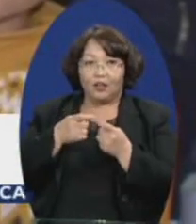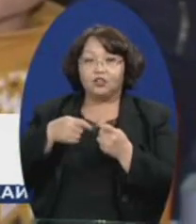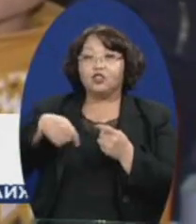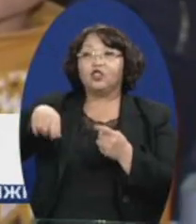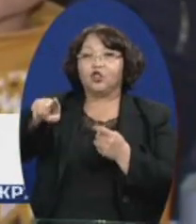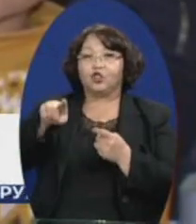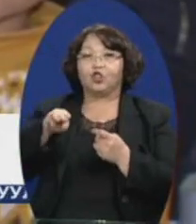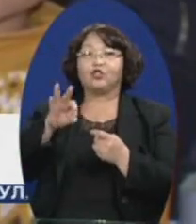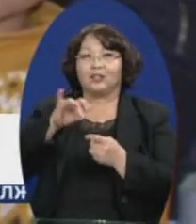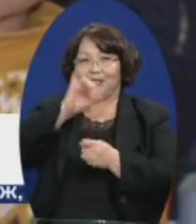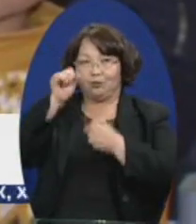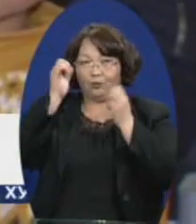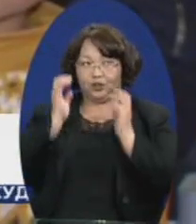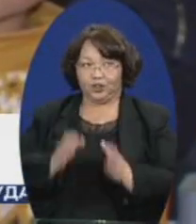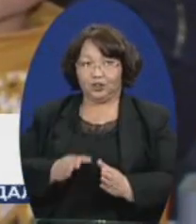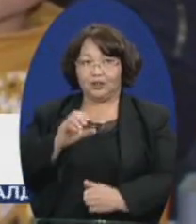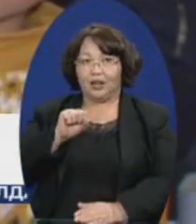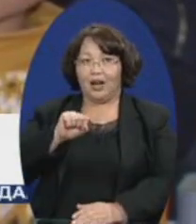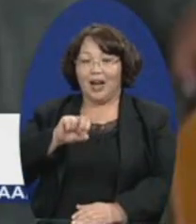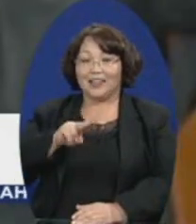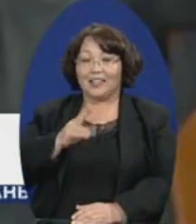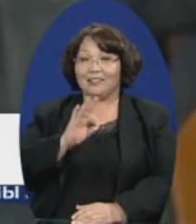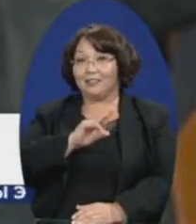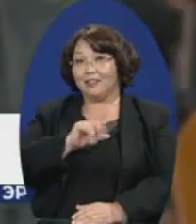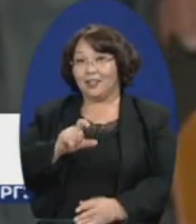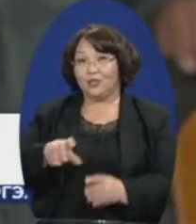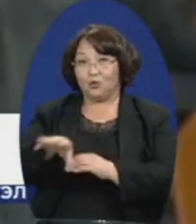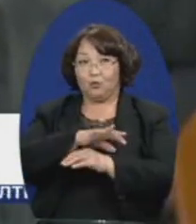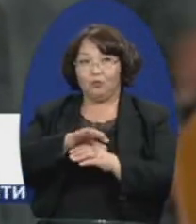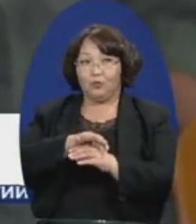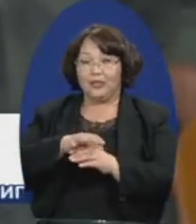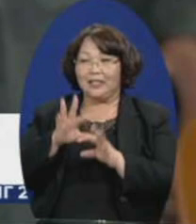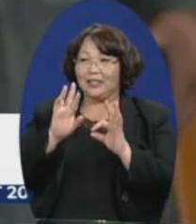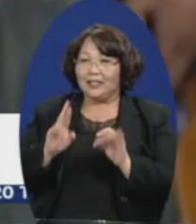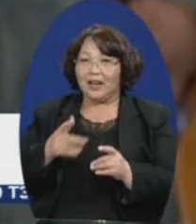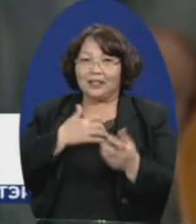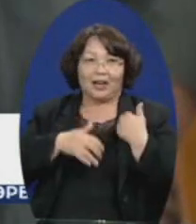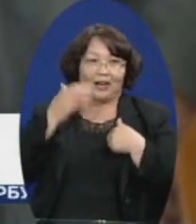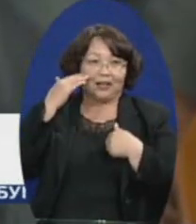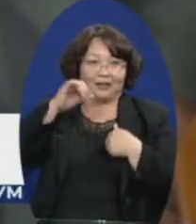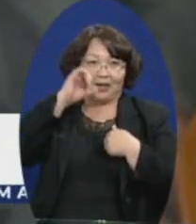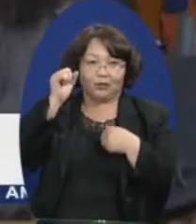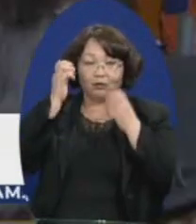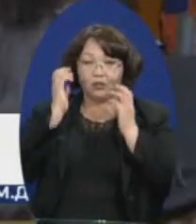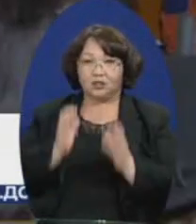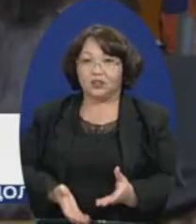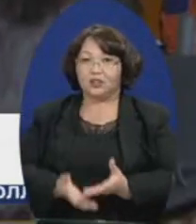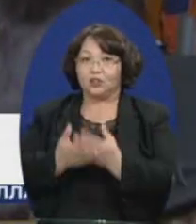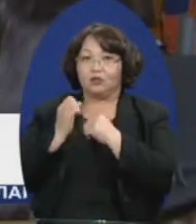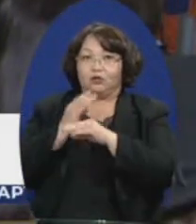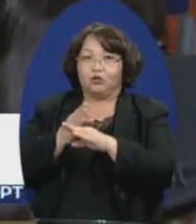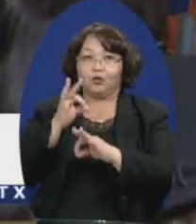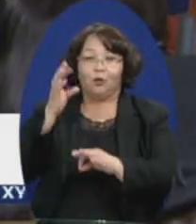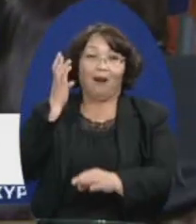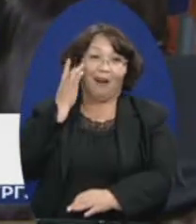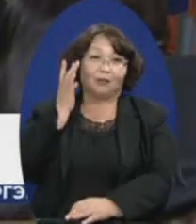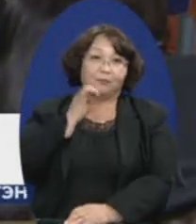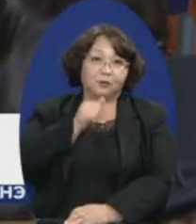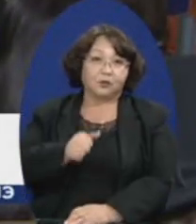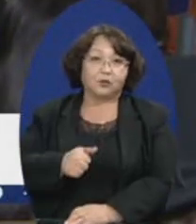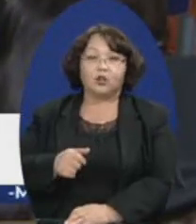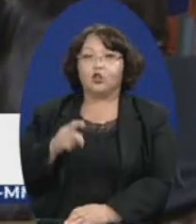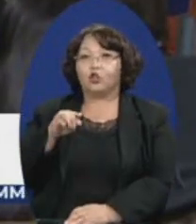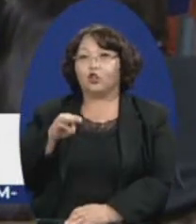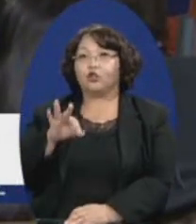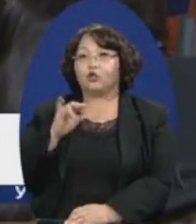байгаа нь яг тулгымцсан асуудалд оновчтой шийдэл болж чадахгүй байгааг уламжилж байлаа. За тухайлбал тосгоны 320